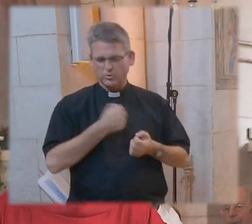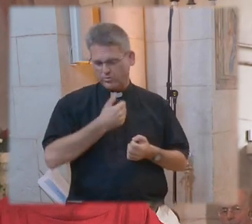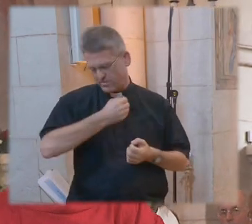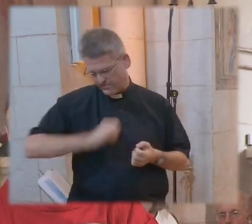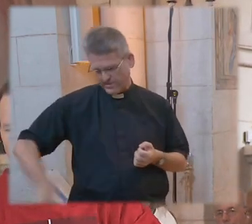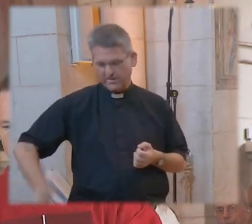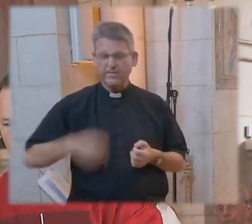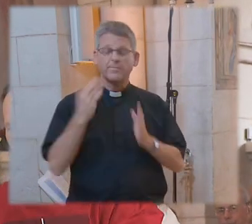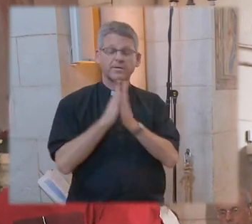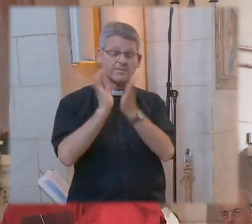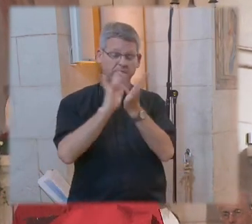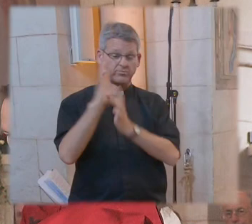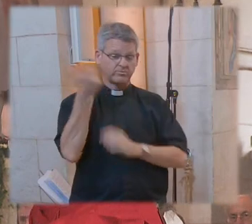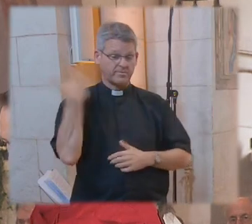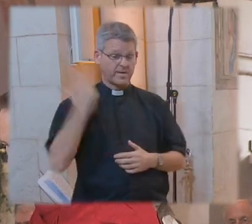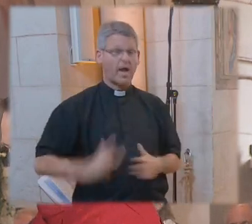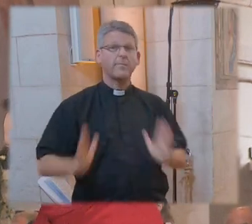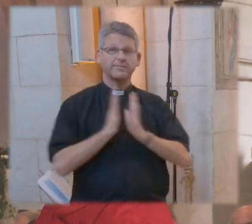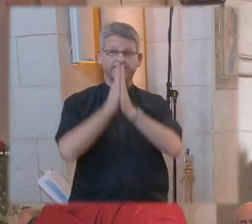Christus, unseren Herrn. Amen.